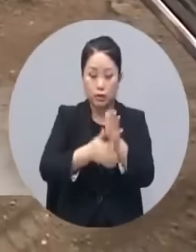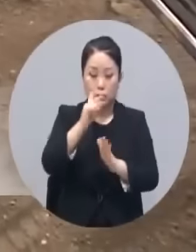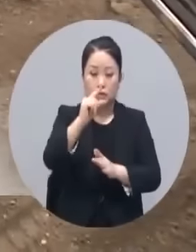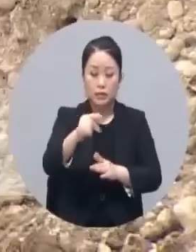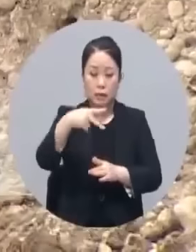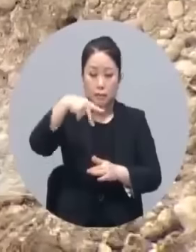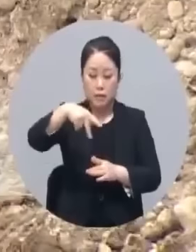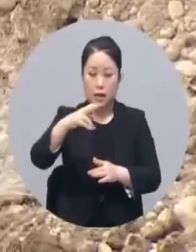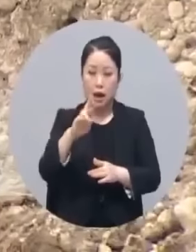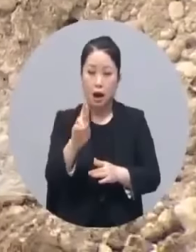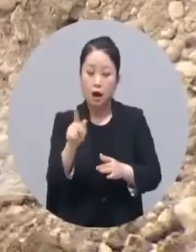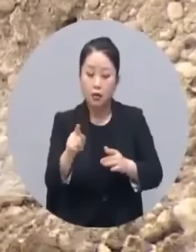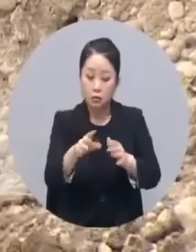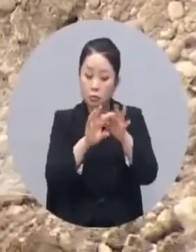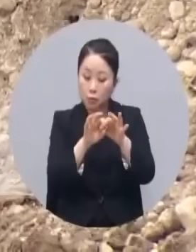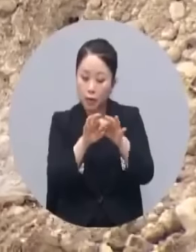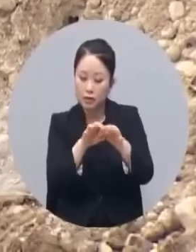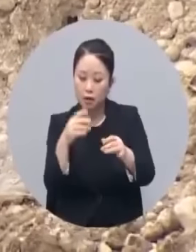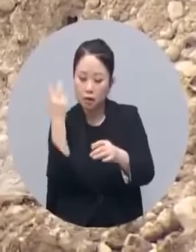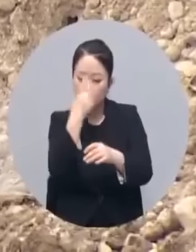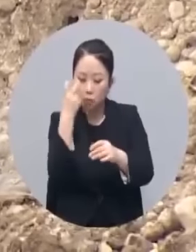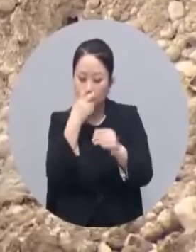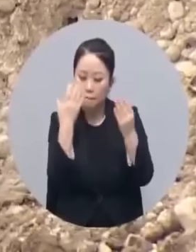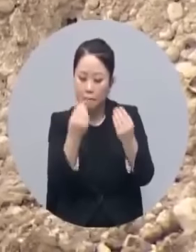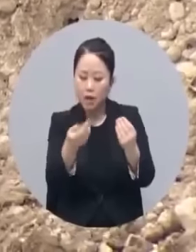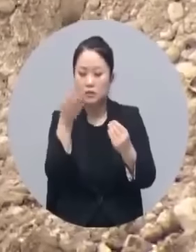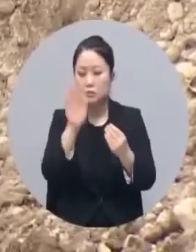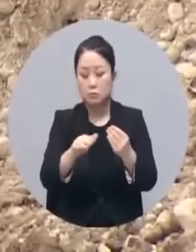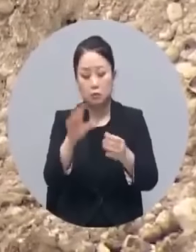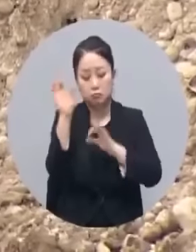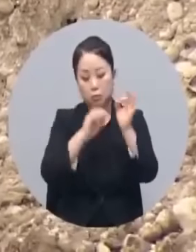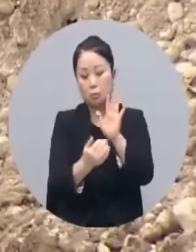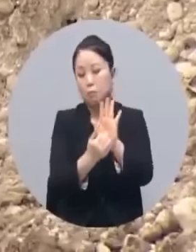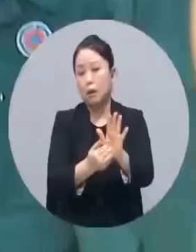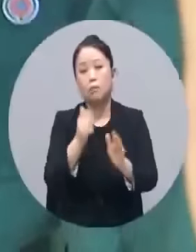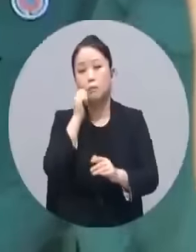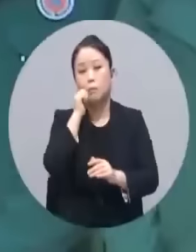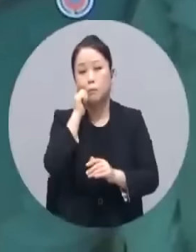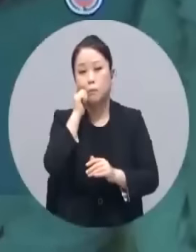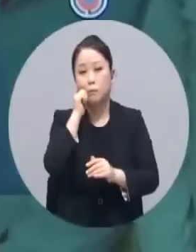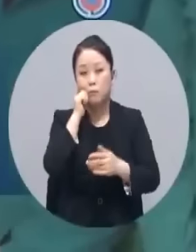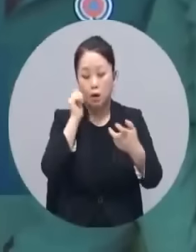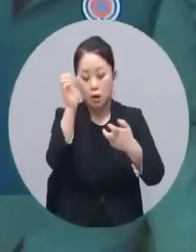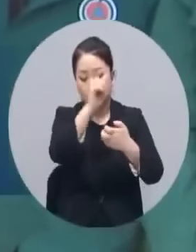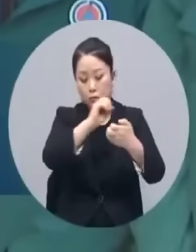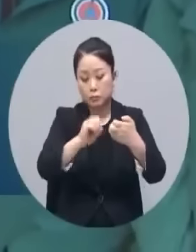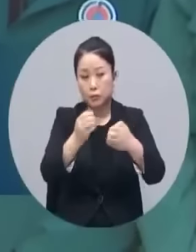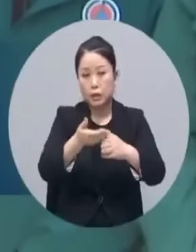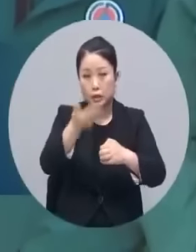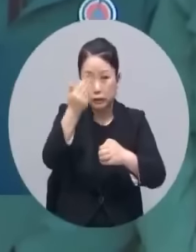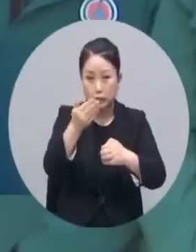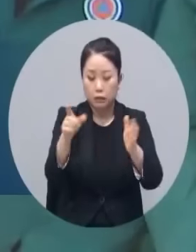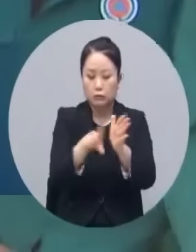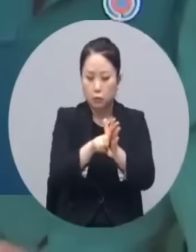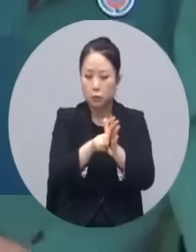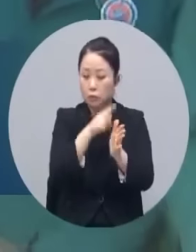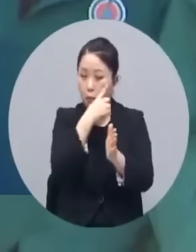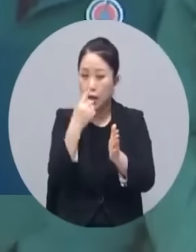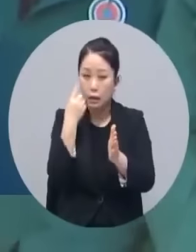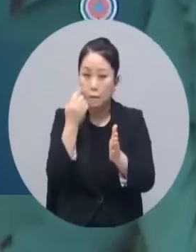통한 전수 조사를 실시했지만 이번 사고를 막지 못했습니다 뭐 90% 이상 신뢰도를 가지고 확인할 수 있는